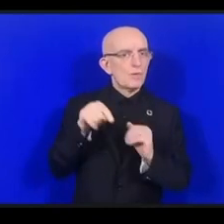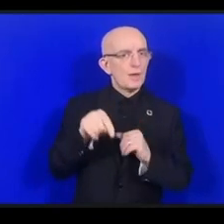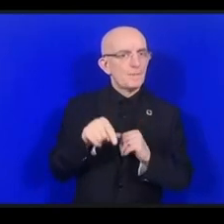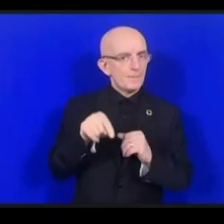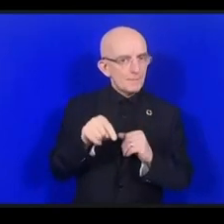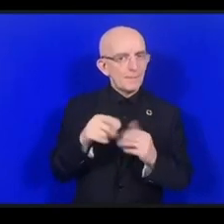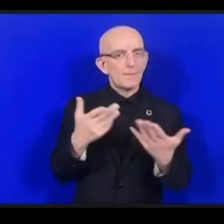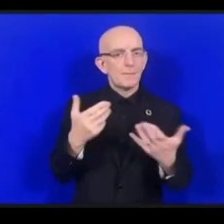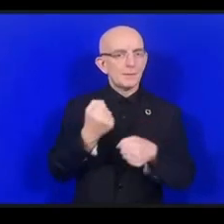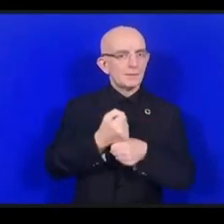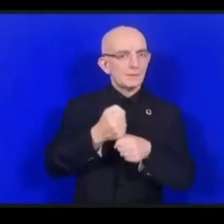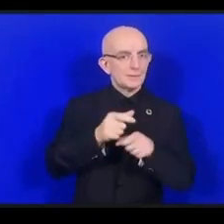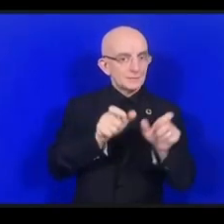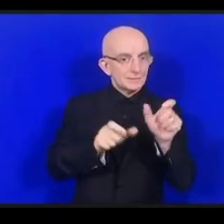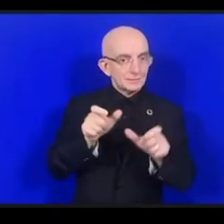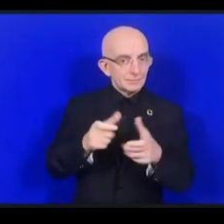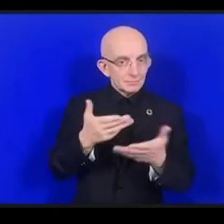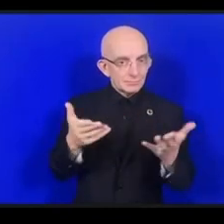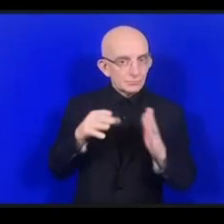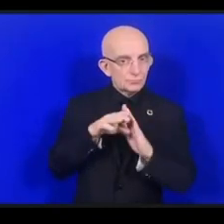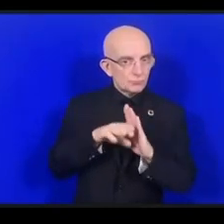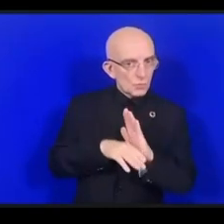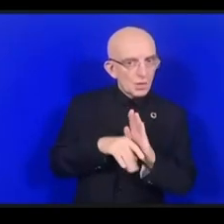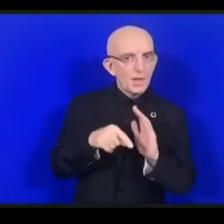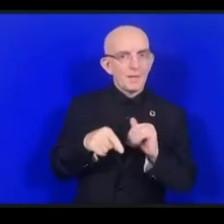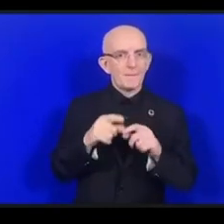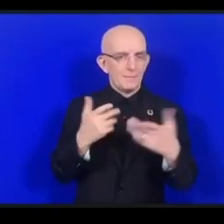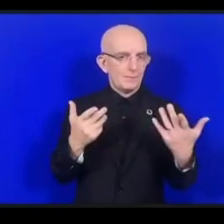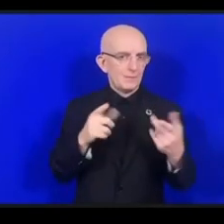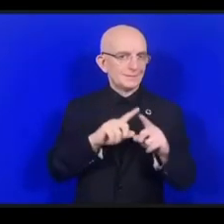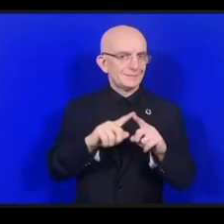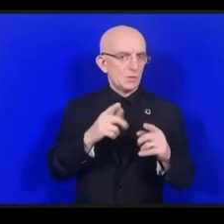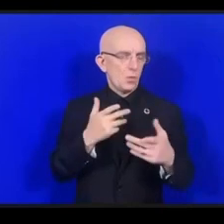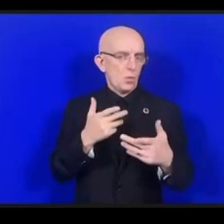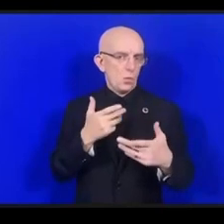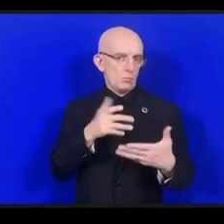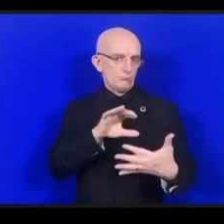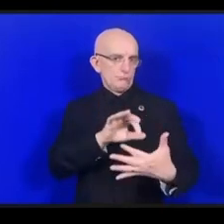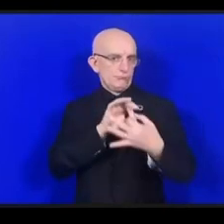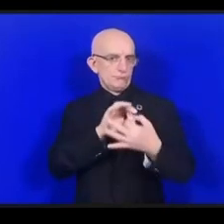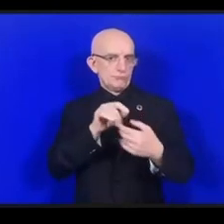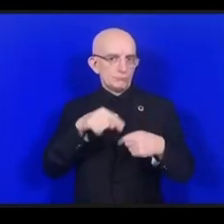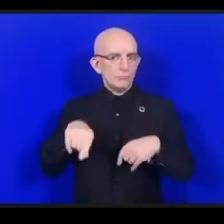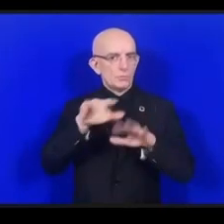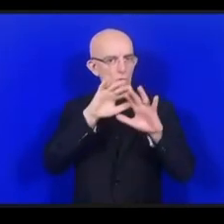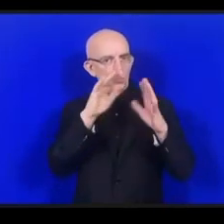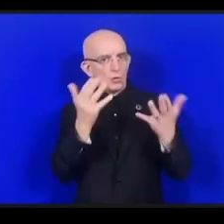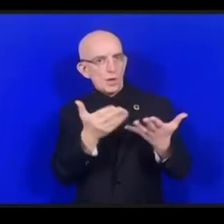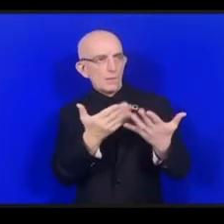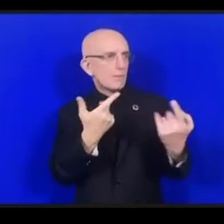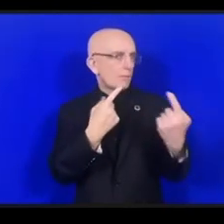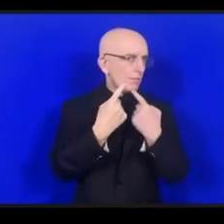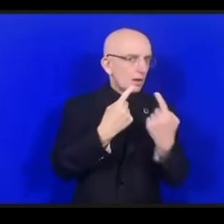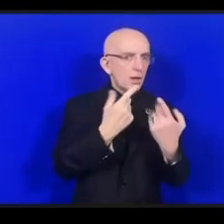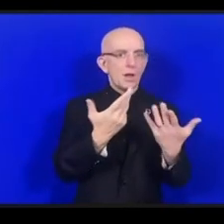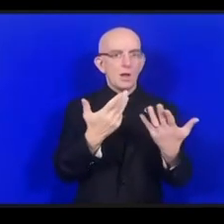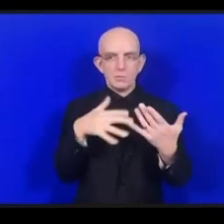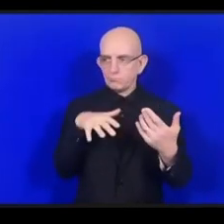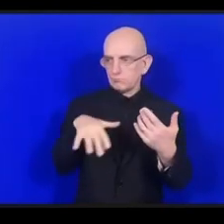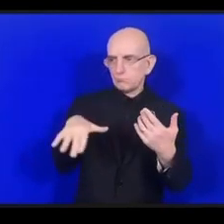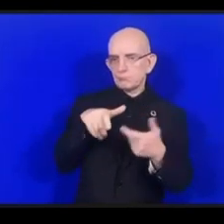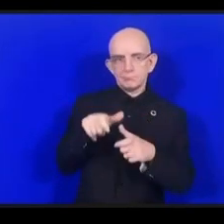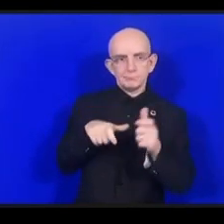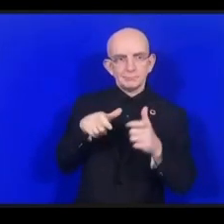计划，同时呢，能够和全球地区和本地的各种社群去接